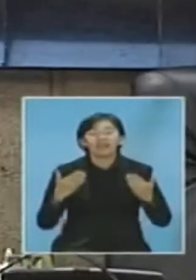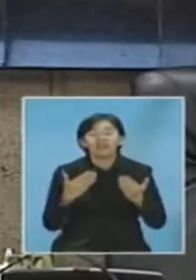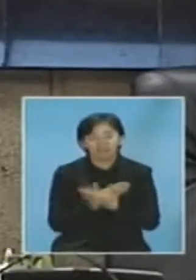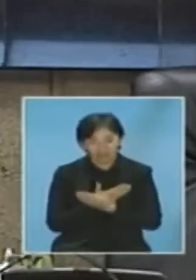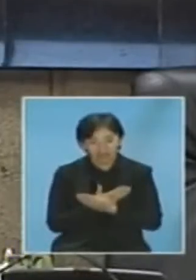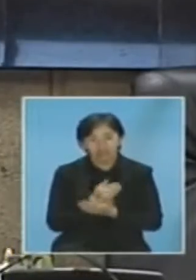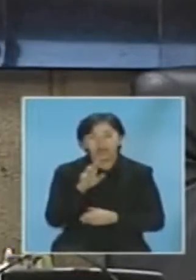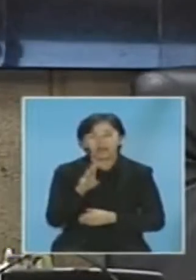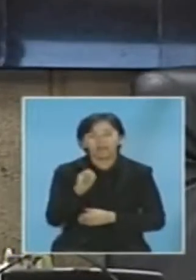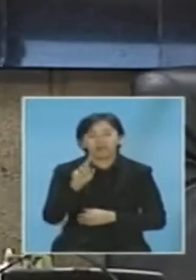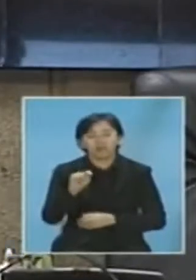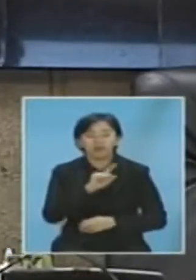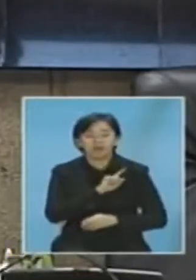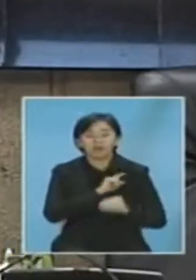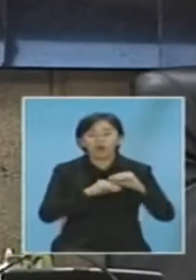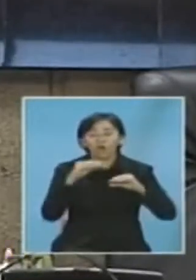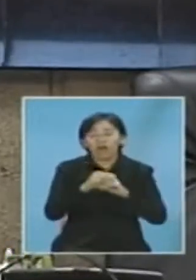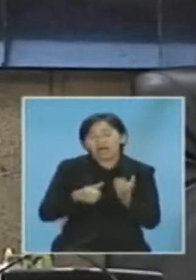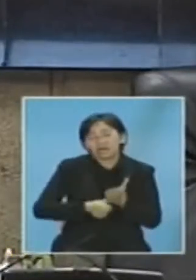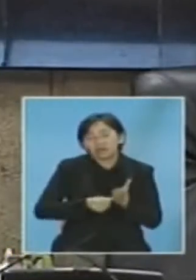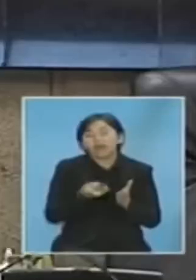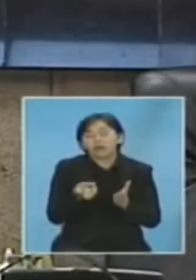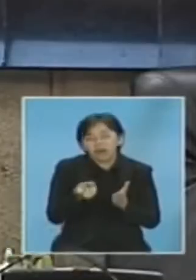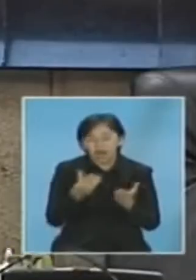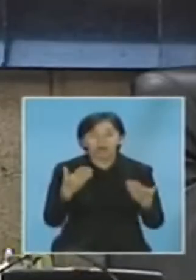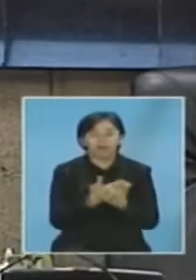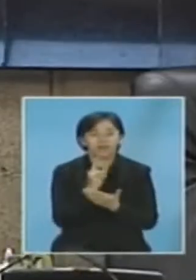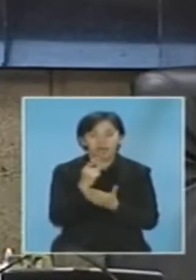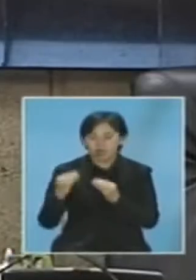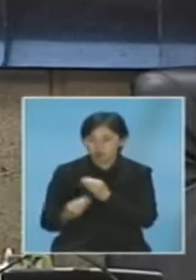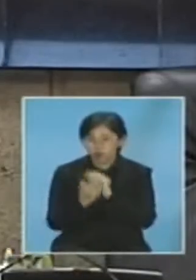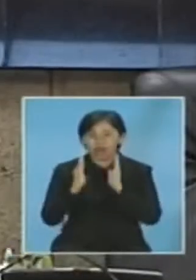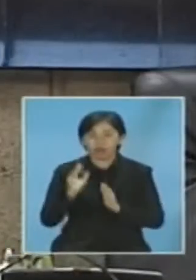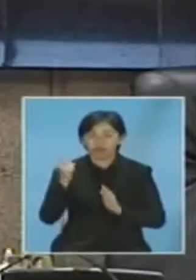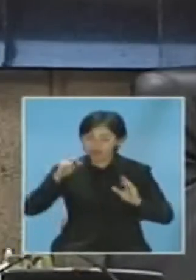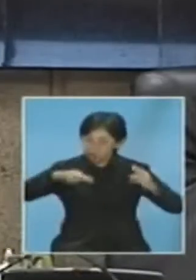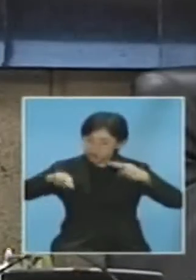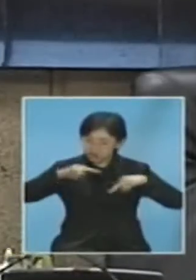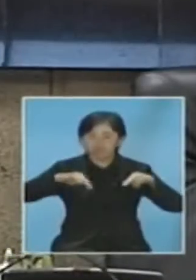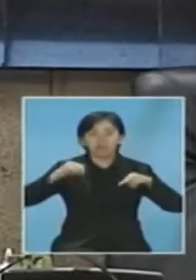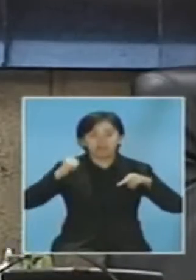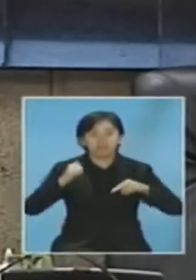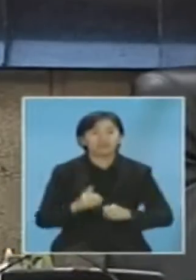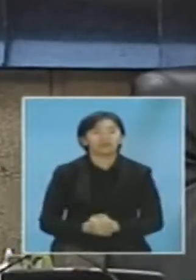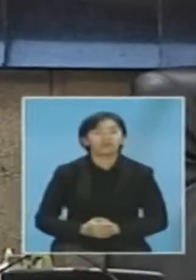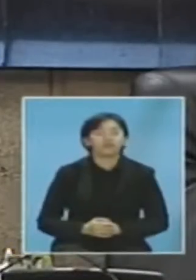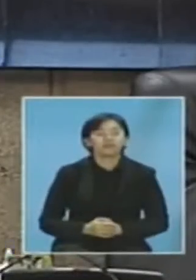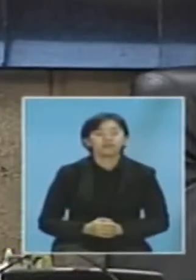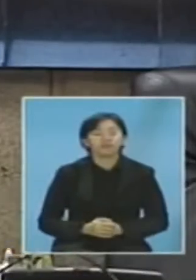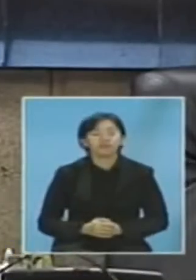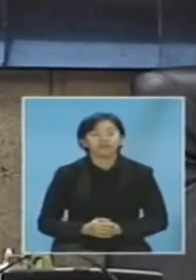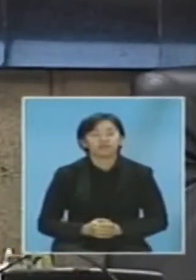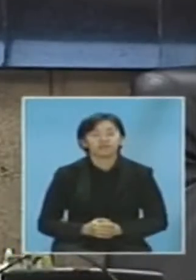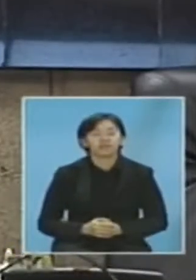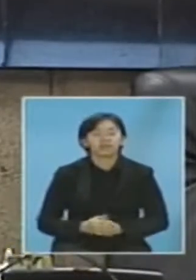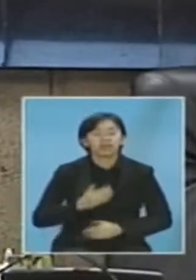ผิดชอบในการรับจำนำและการระบายข้าวเพื่อเป็นการเปิดโอกาสให้มีการตรวจสอบในที่สุดค่ะหากจะ